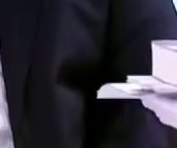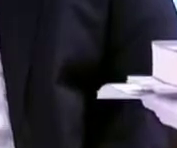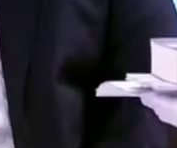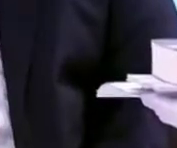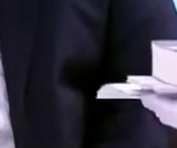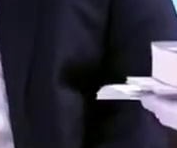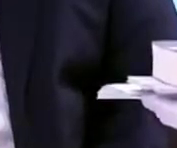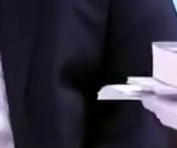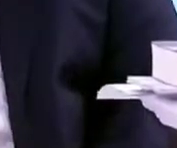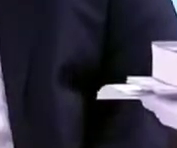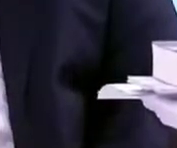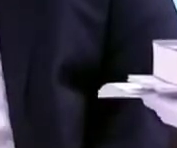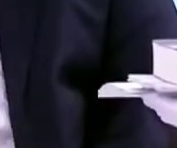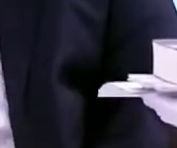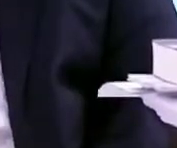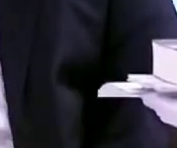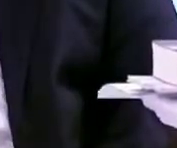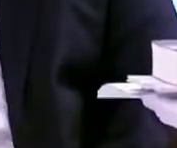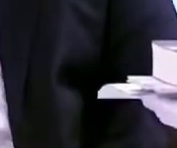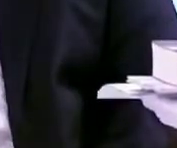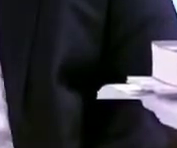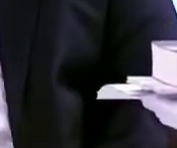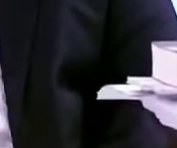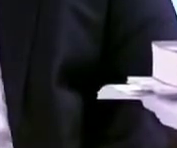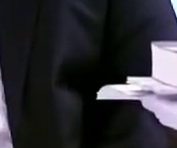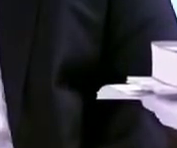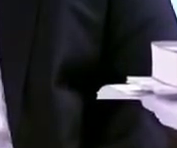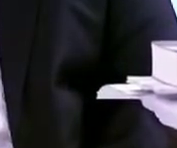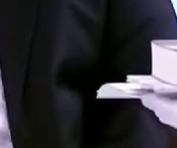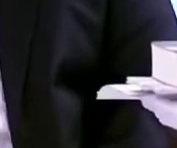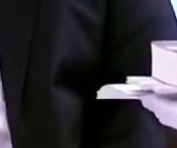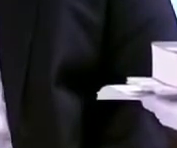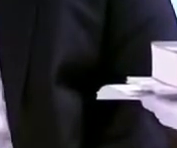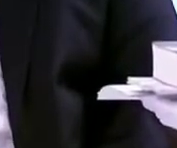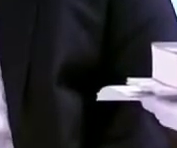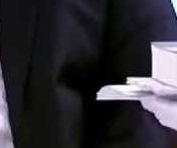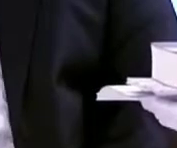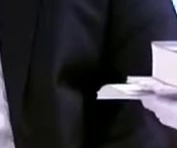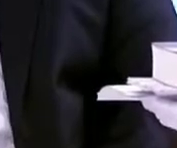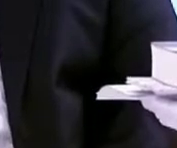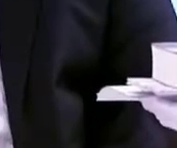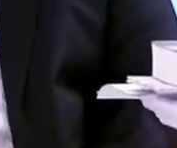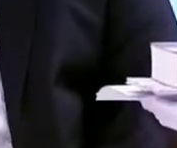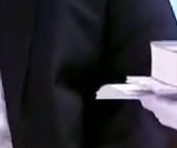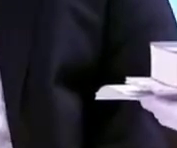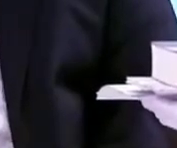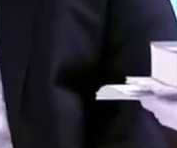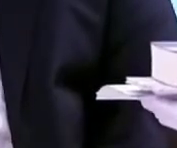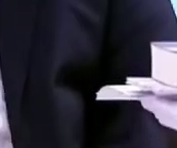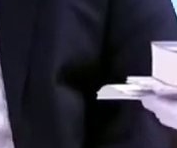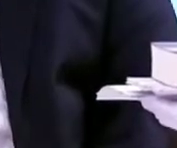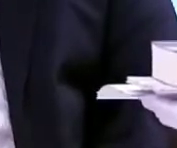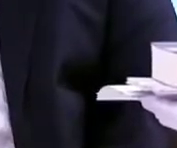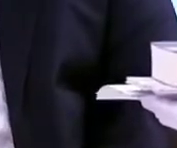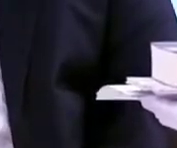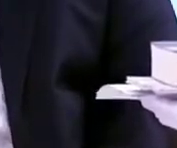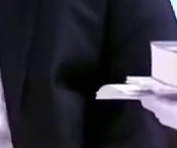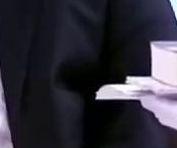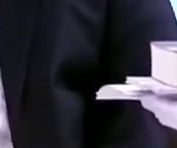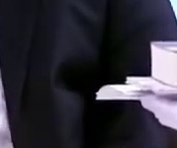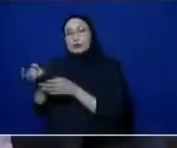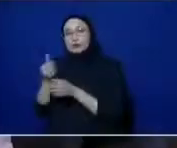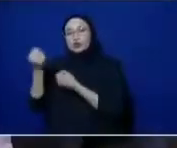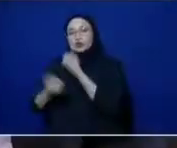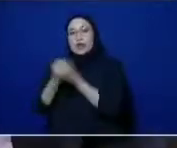kita harapkan dengan semakin cepatnya perizinan, dengan yang kecil-kecil nggak ada izin, mereka